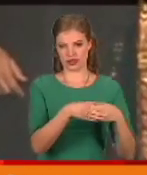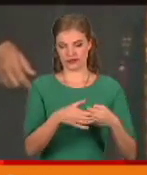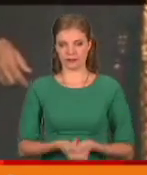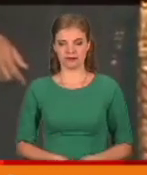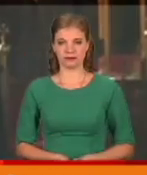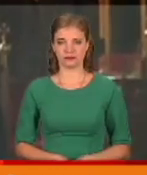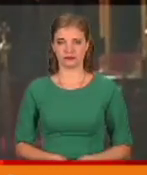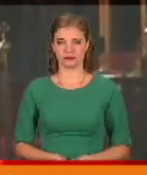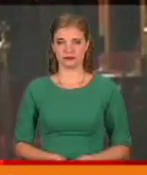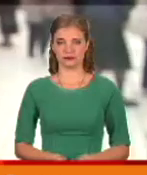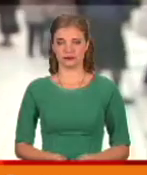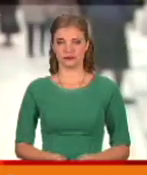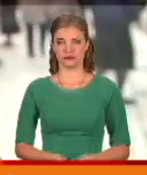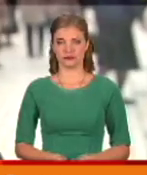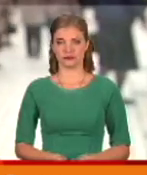церкви.